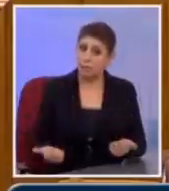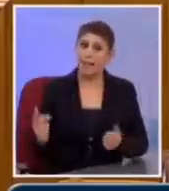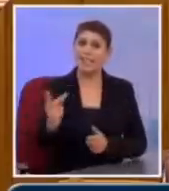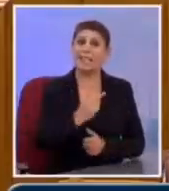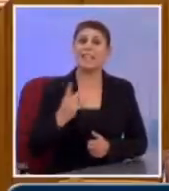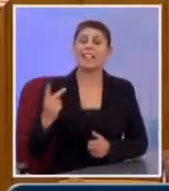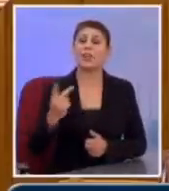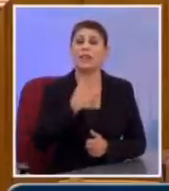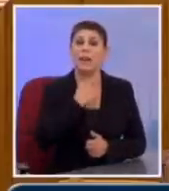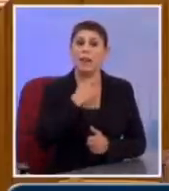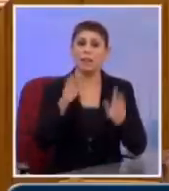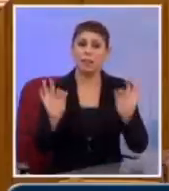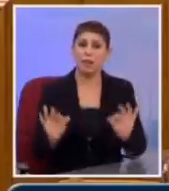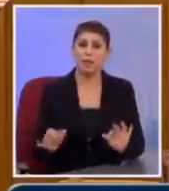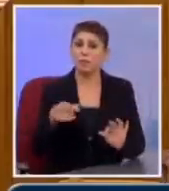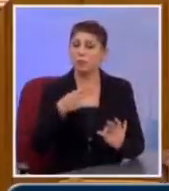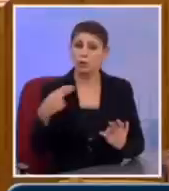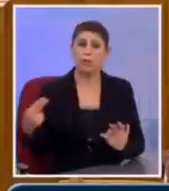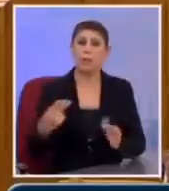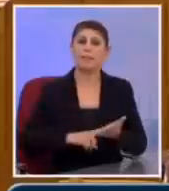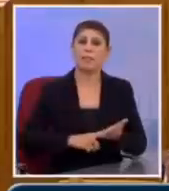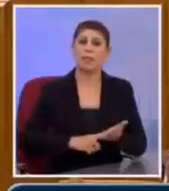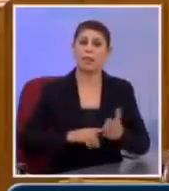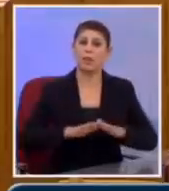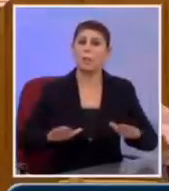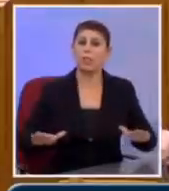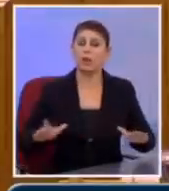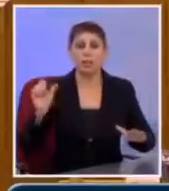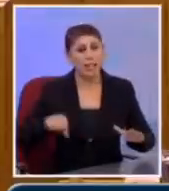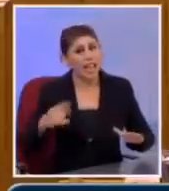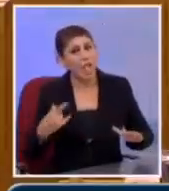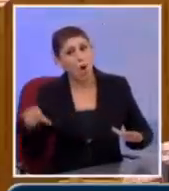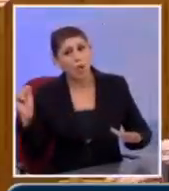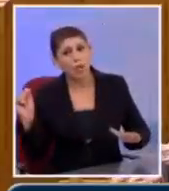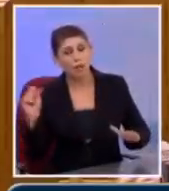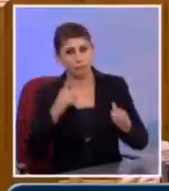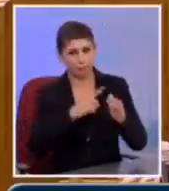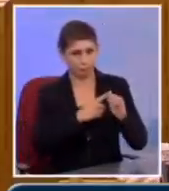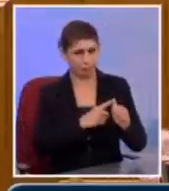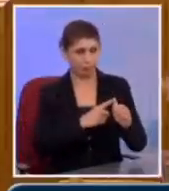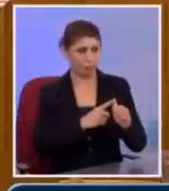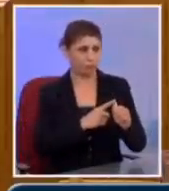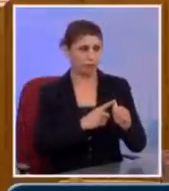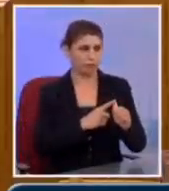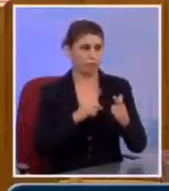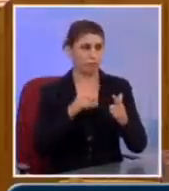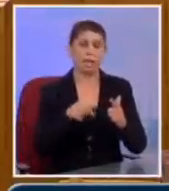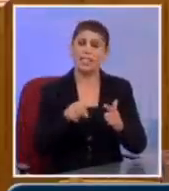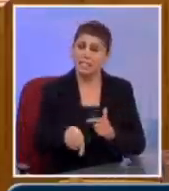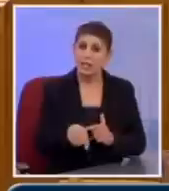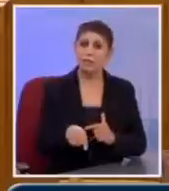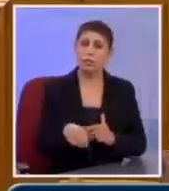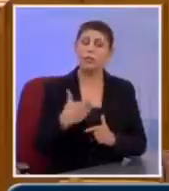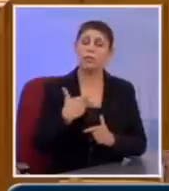κοινωνική ανάγκη να ρυθμίσουμε το ζήτημα της ηθαγένειας των παιδιών, ναι ή όχι? Ένα το κρατούμε. Σε αυτό